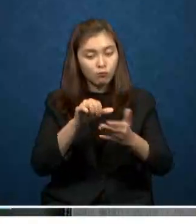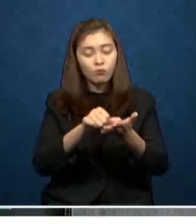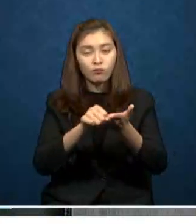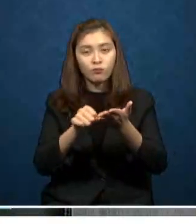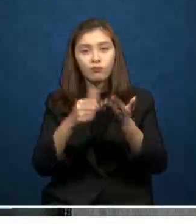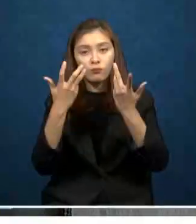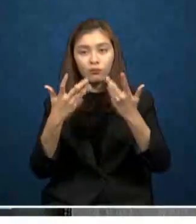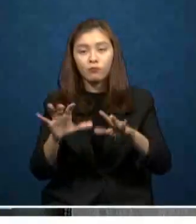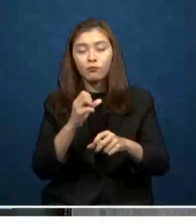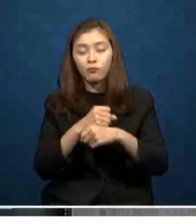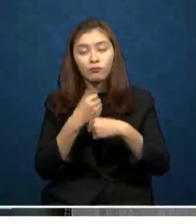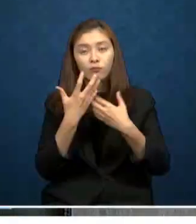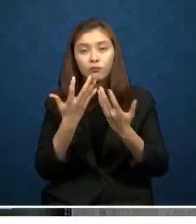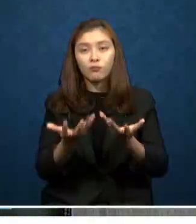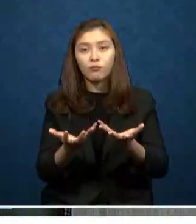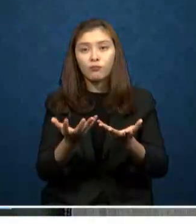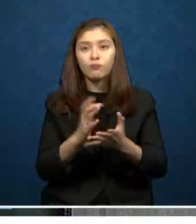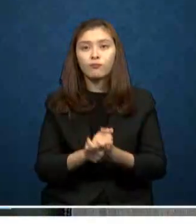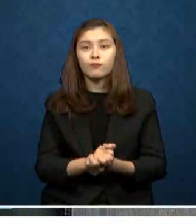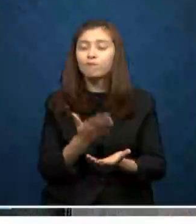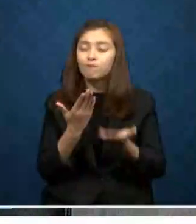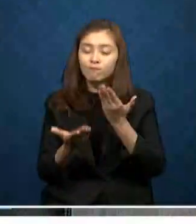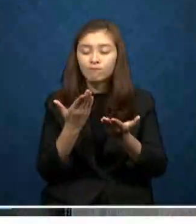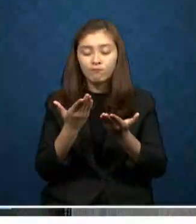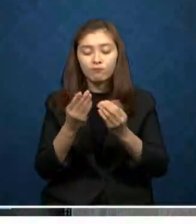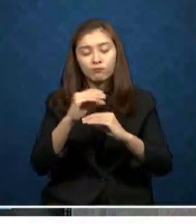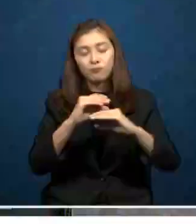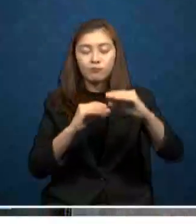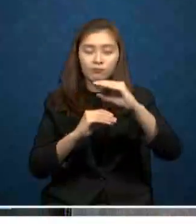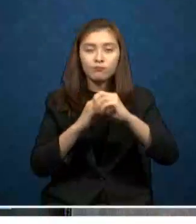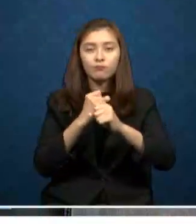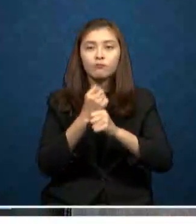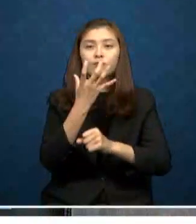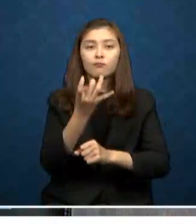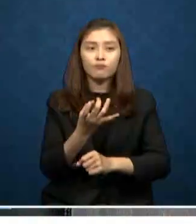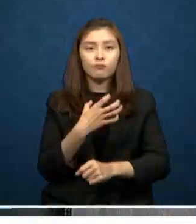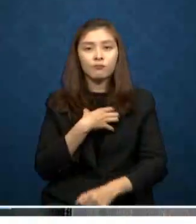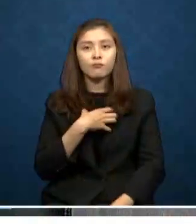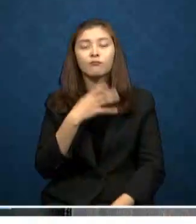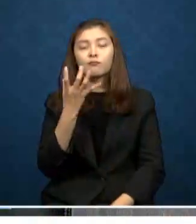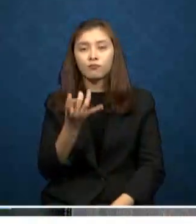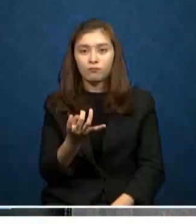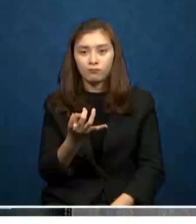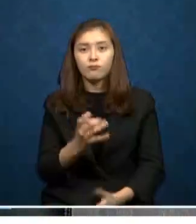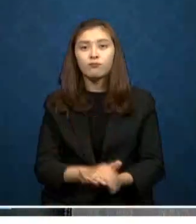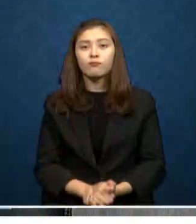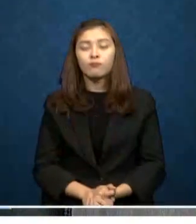ล้วแต่จะสร้างสรรค์กันขึ้นมาผมคิดว่าทำยังไงเราช่วยกันดูว่าเราจะมีการคุ้มคร